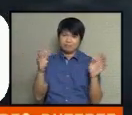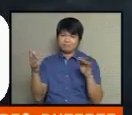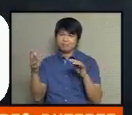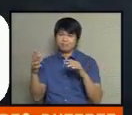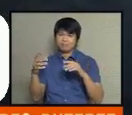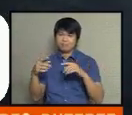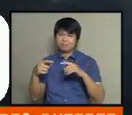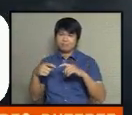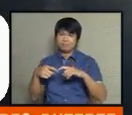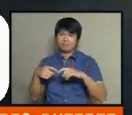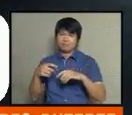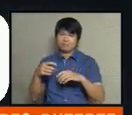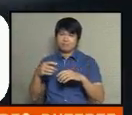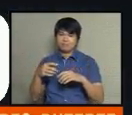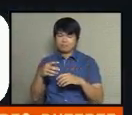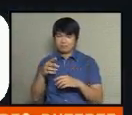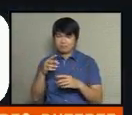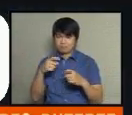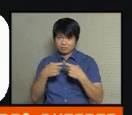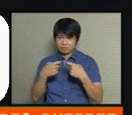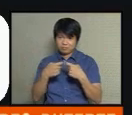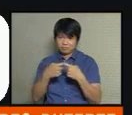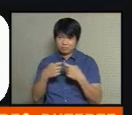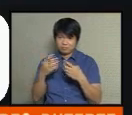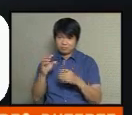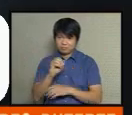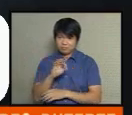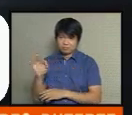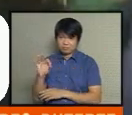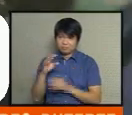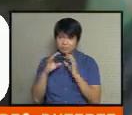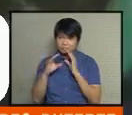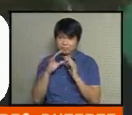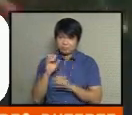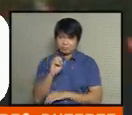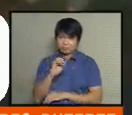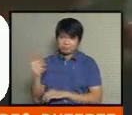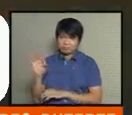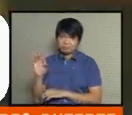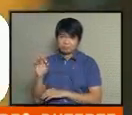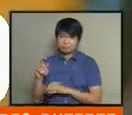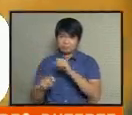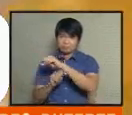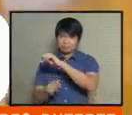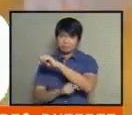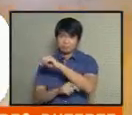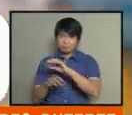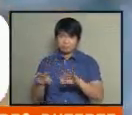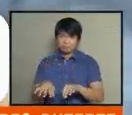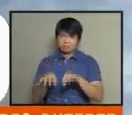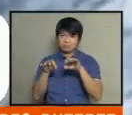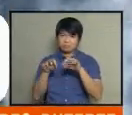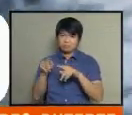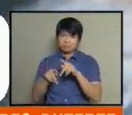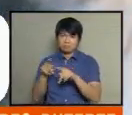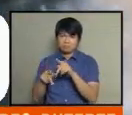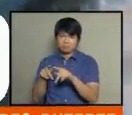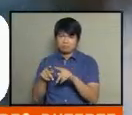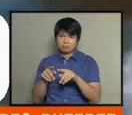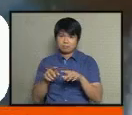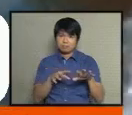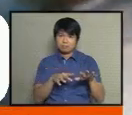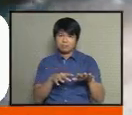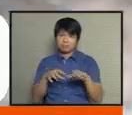supply ng kuryente at komunikasyon sa ilang lugar sa Tacloban. Binaha na rin ang ilang residente, kaya nagsilbing